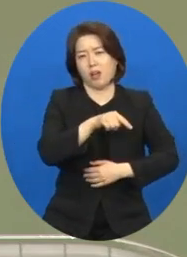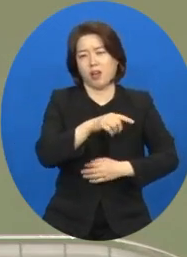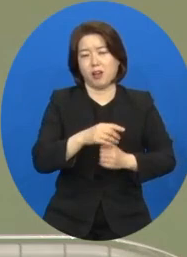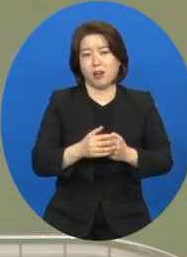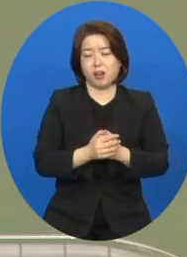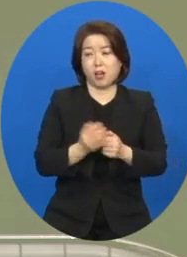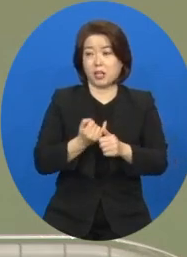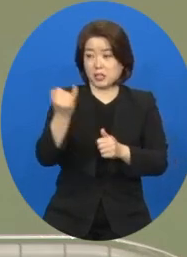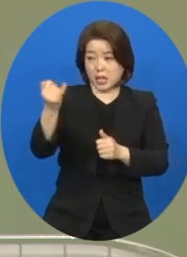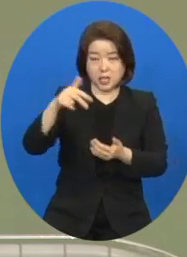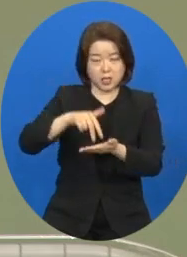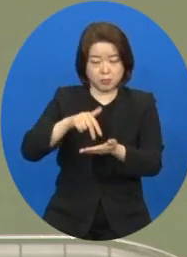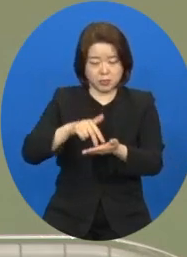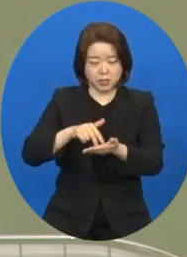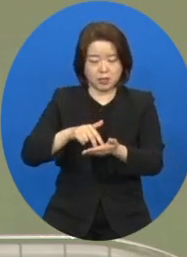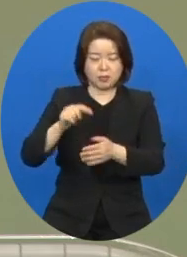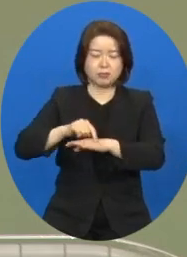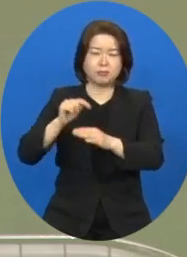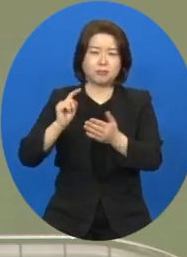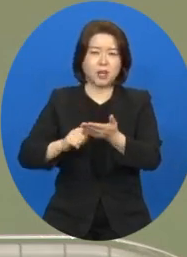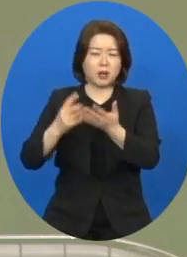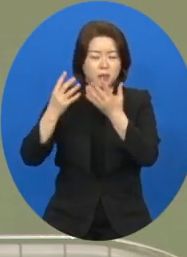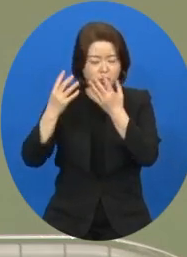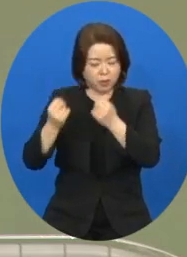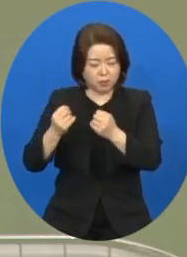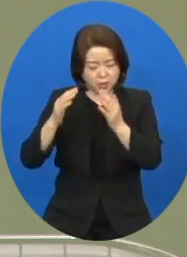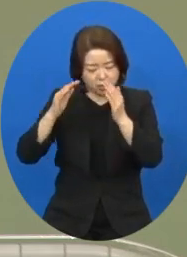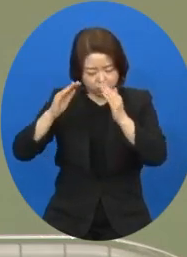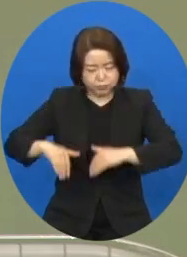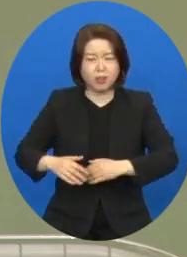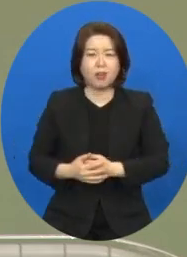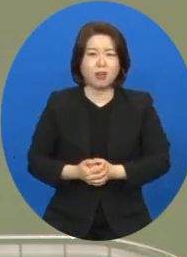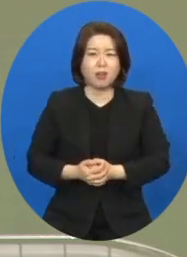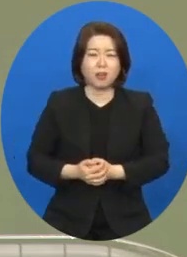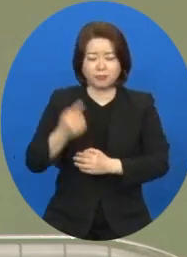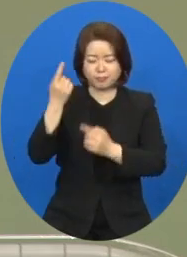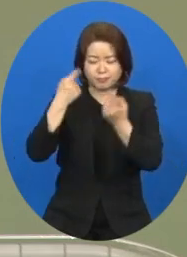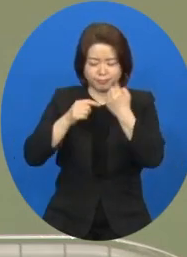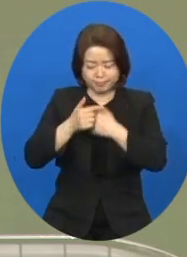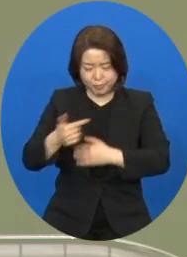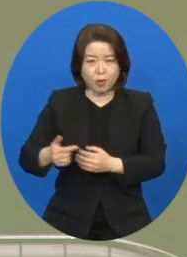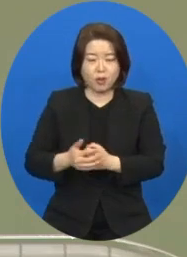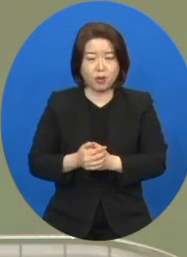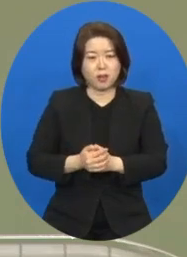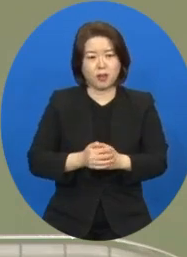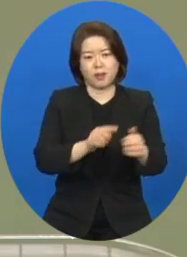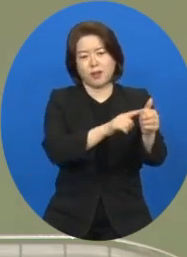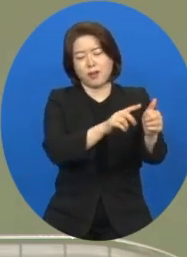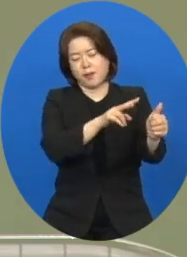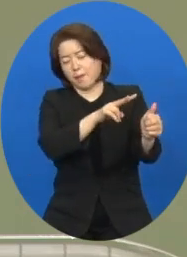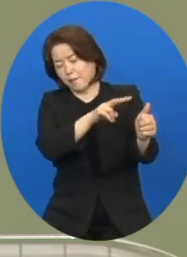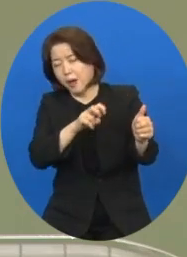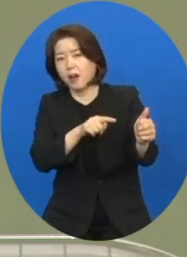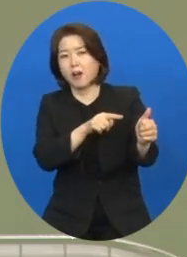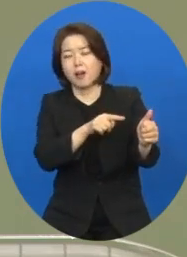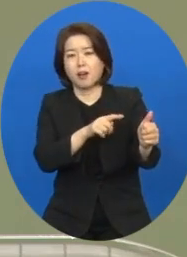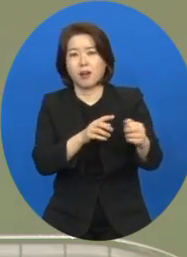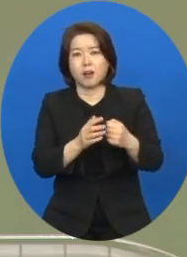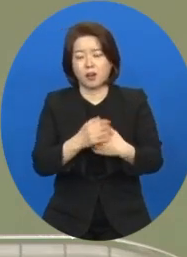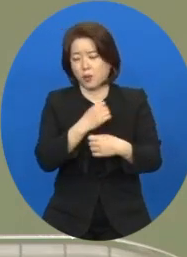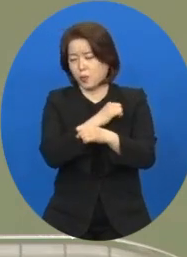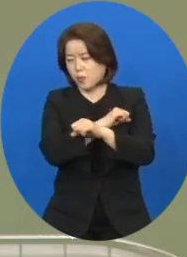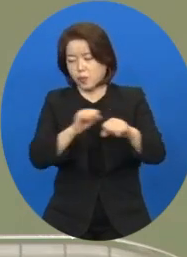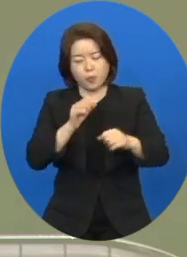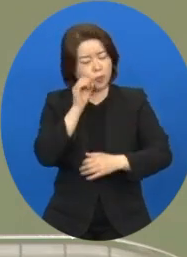그 아내 되는 사람의 마음이 얼마나 무너졌겠습니까? 하여 미워 죽겠어요. 용서할